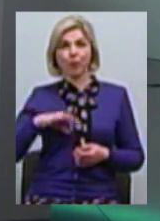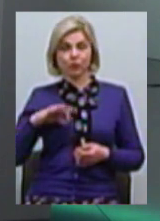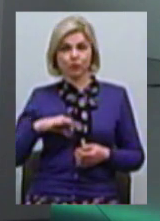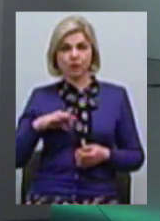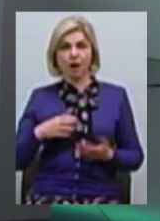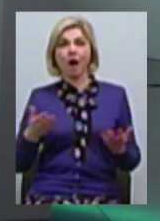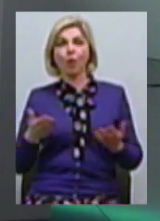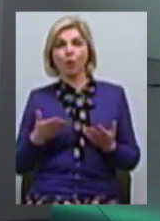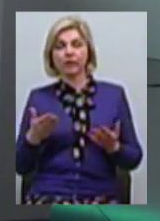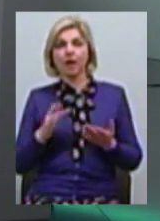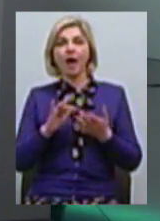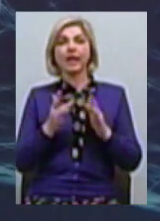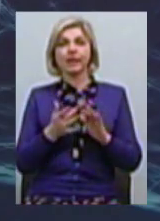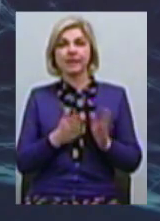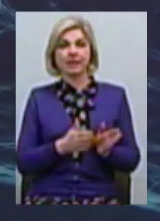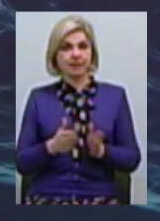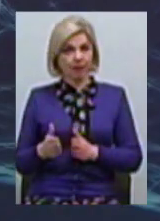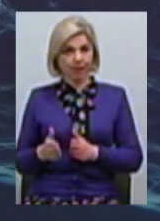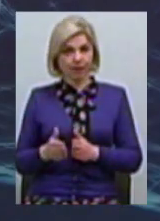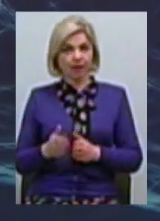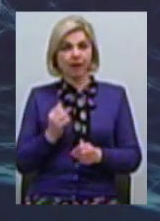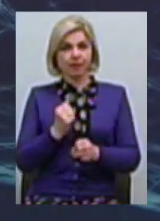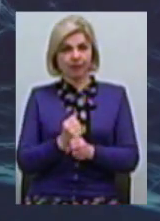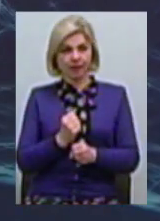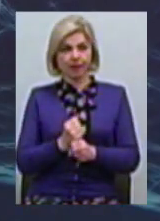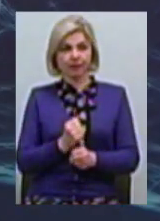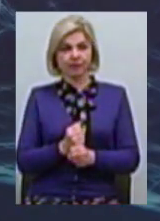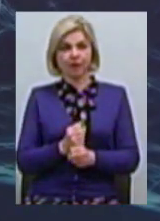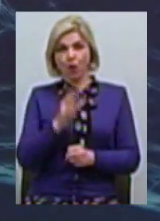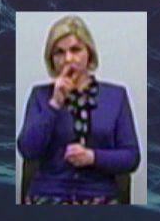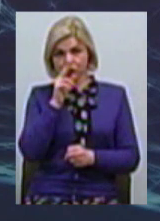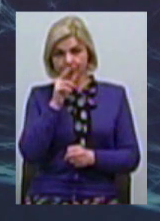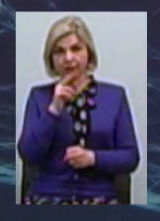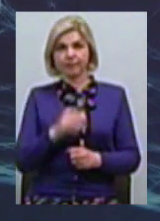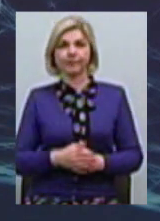пользуясь какой-либо IT-системой, делает там ошибки,